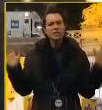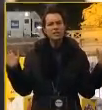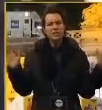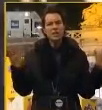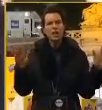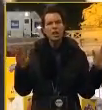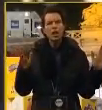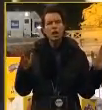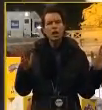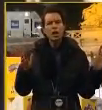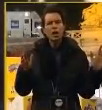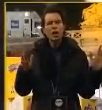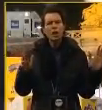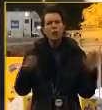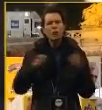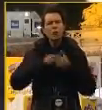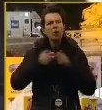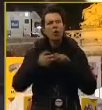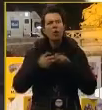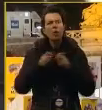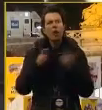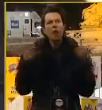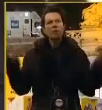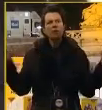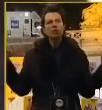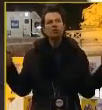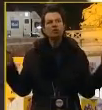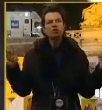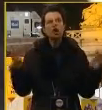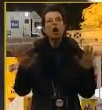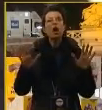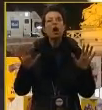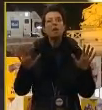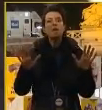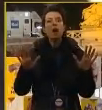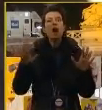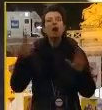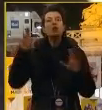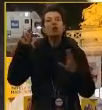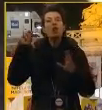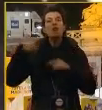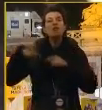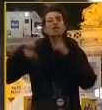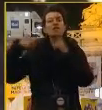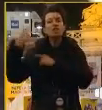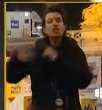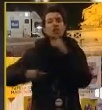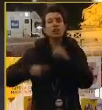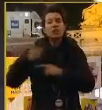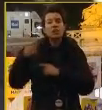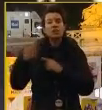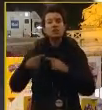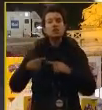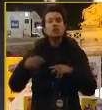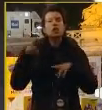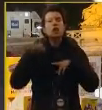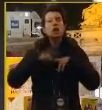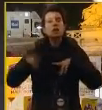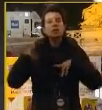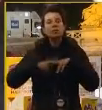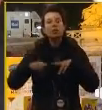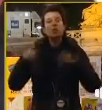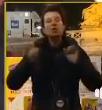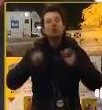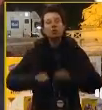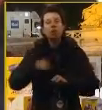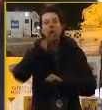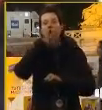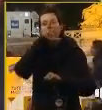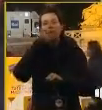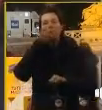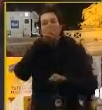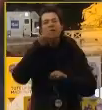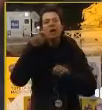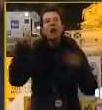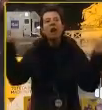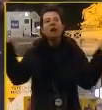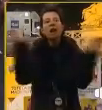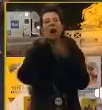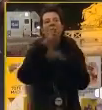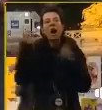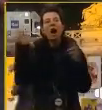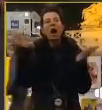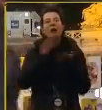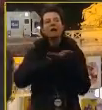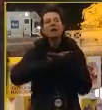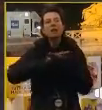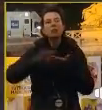nostre molecole andranno in giro per le nuove generazioni e i nostri nipoti respireranno aria pulita con una